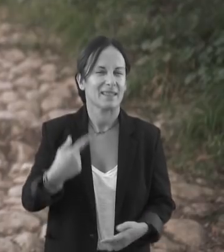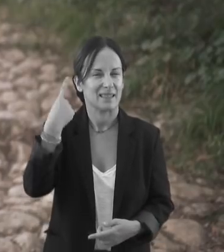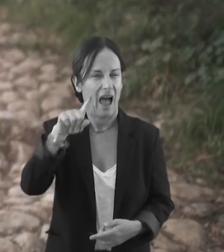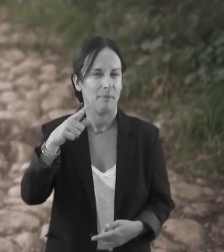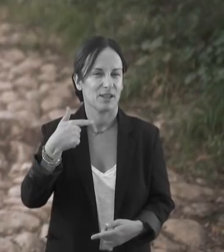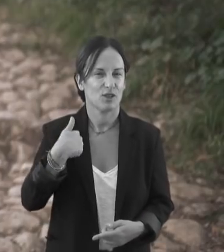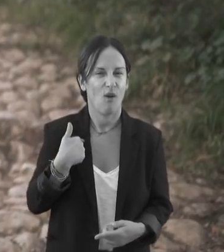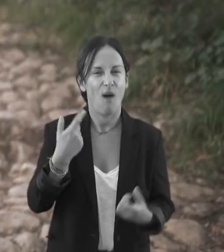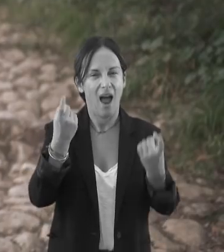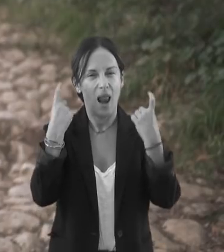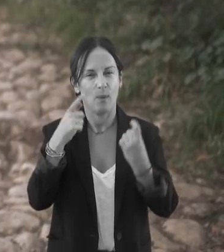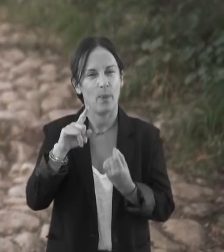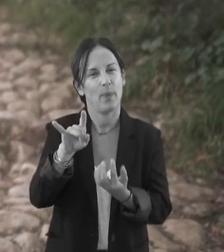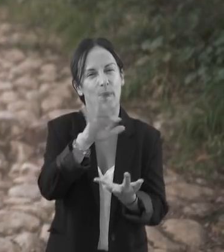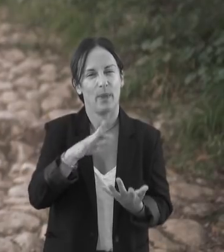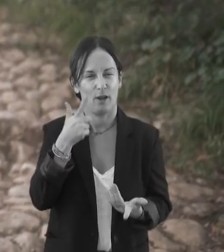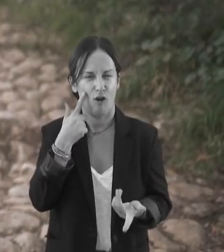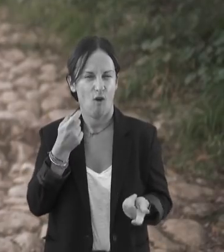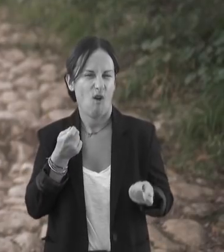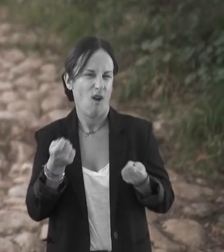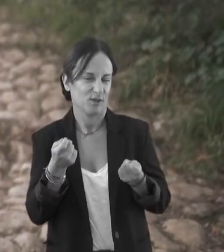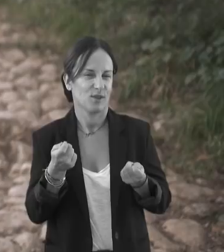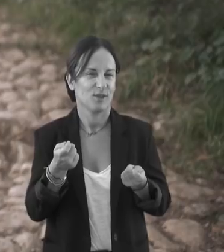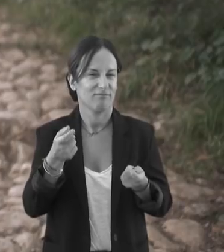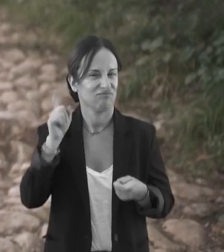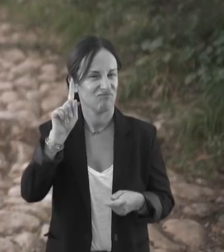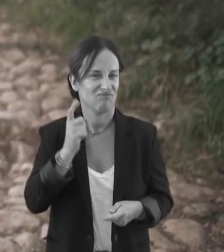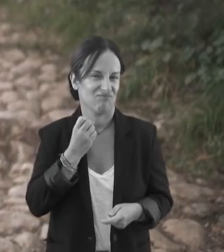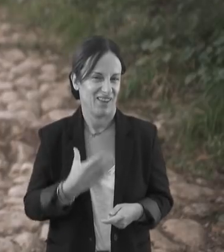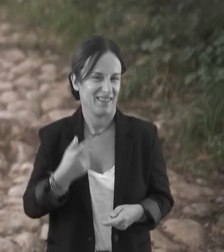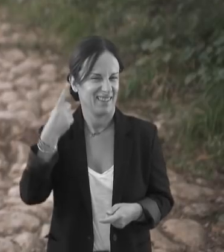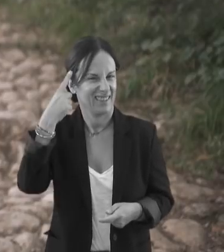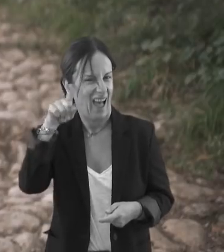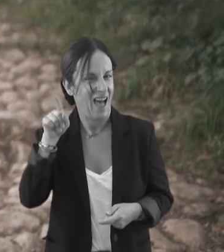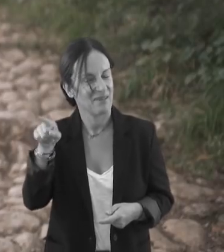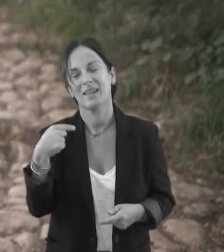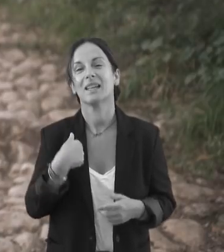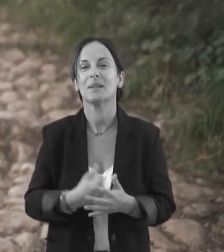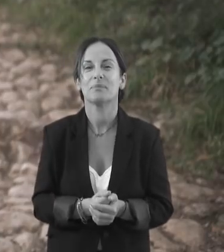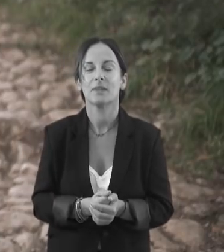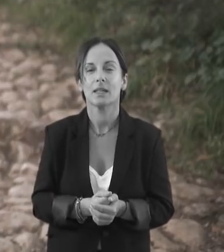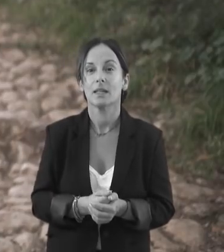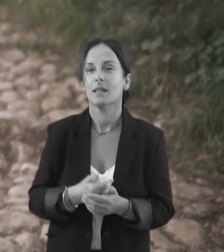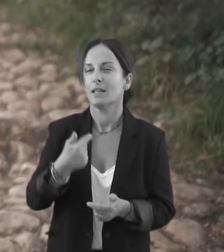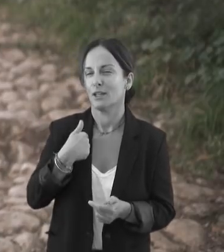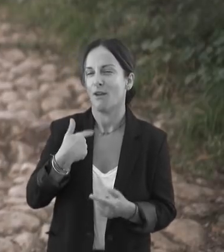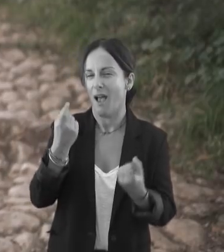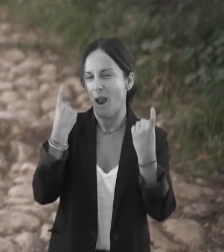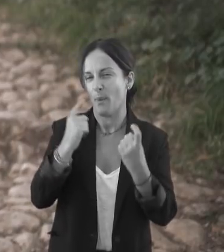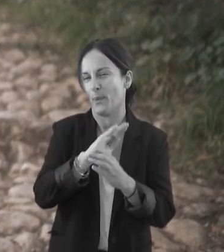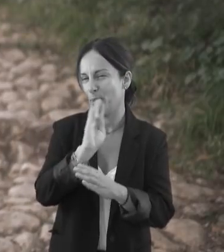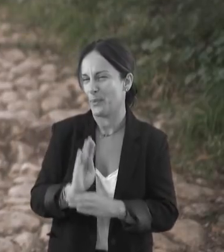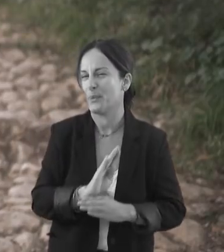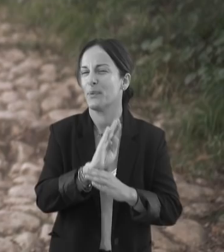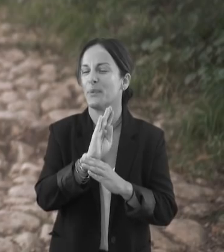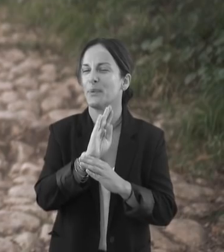jo ja sabia d'unes d'alumnes. Els hi feia un arrosset cada mes. I n'hi havia qualcun que no havia menjat un plat